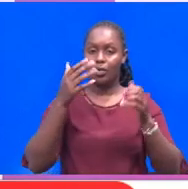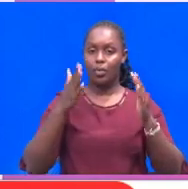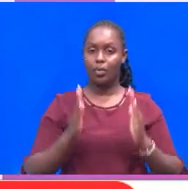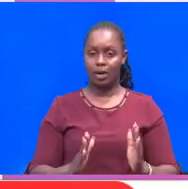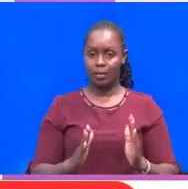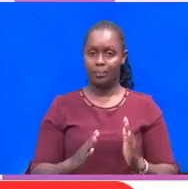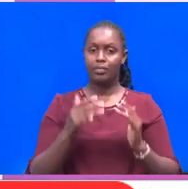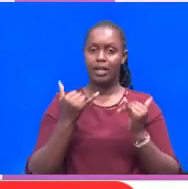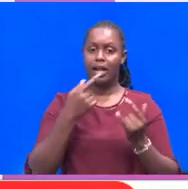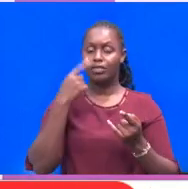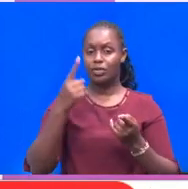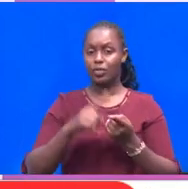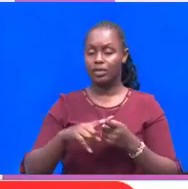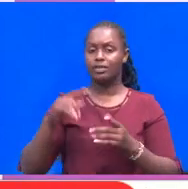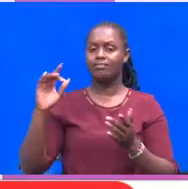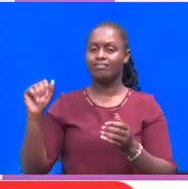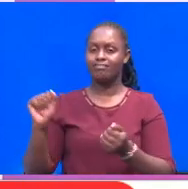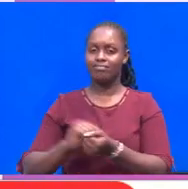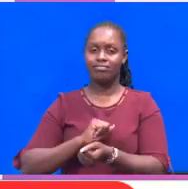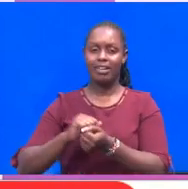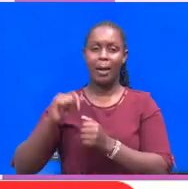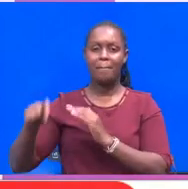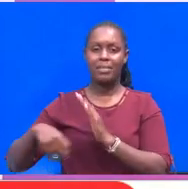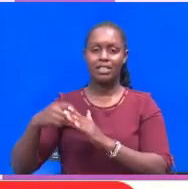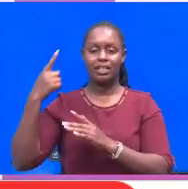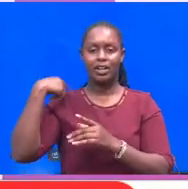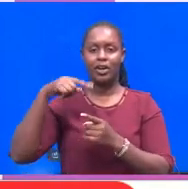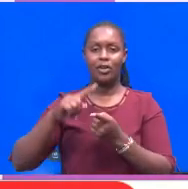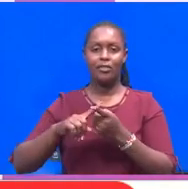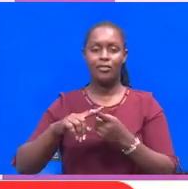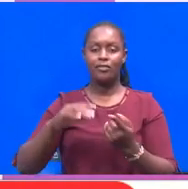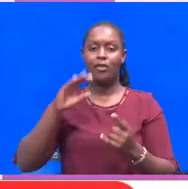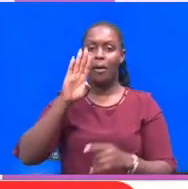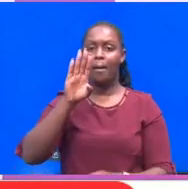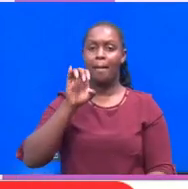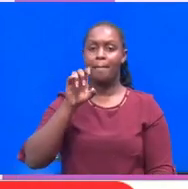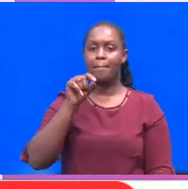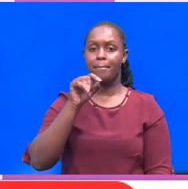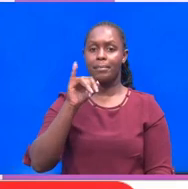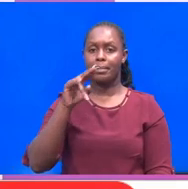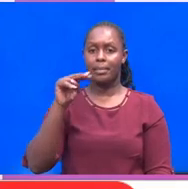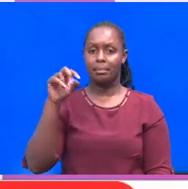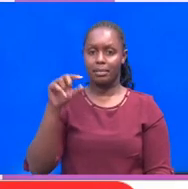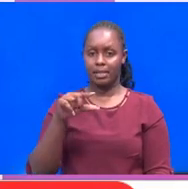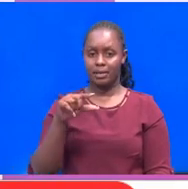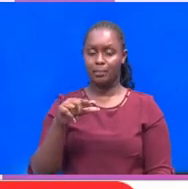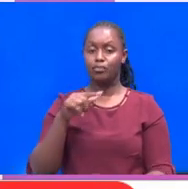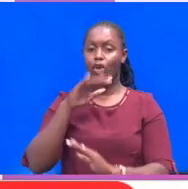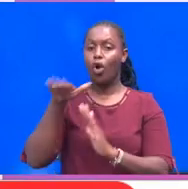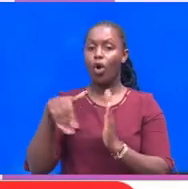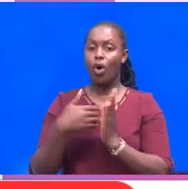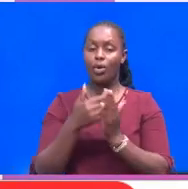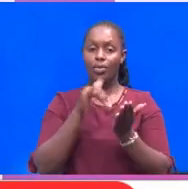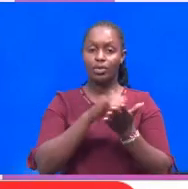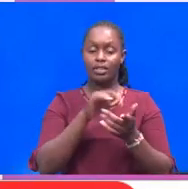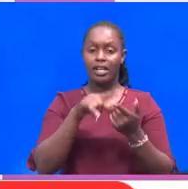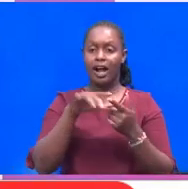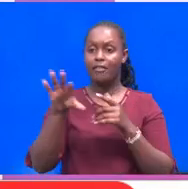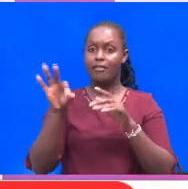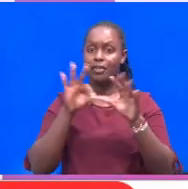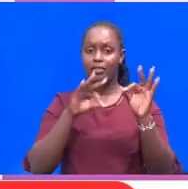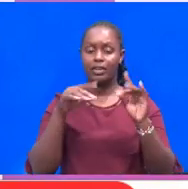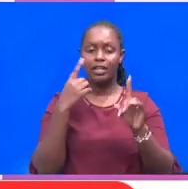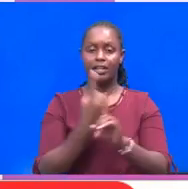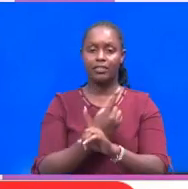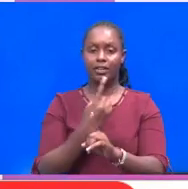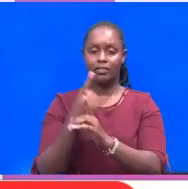za mchezo wa kamari humo nchini, uwepo wa mashine hizo bado unaendelea kushuhudiwa katika sehemu mbalimbali, huku